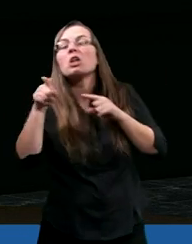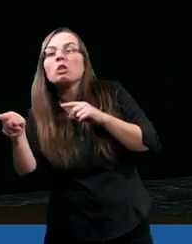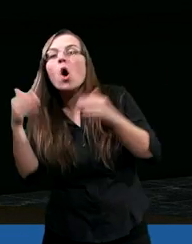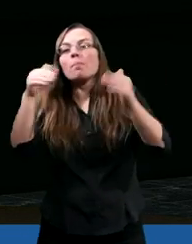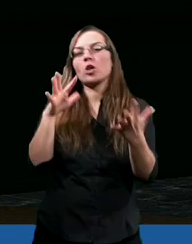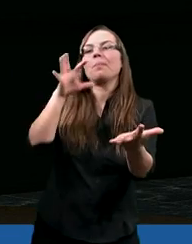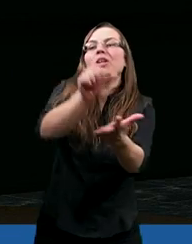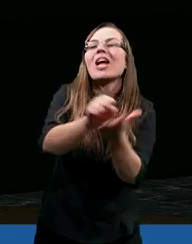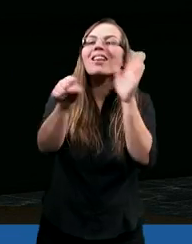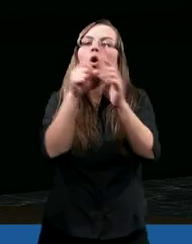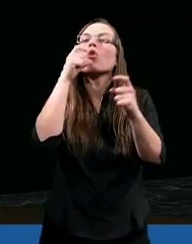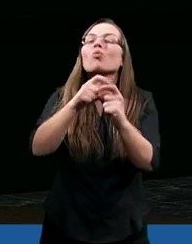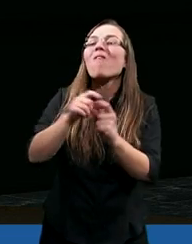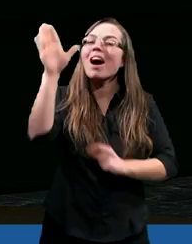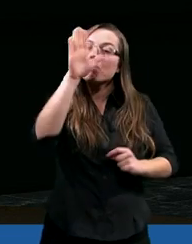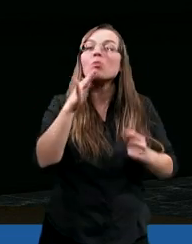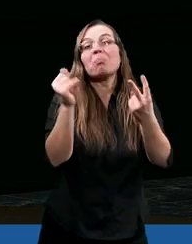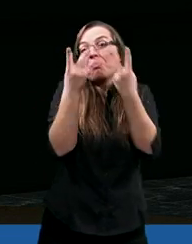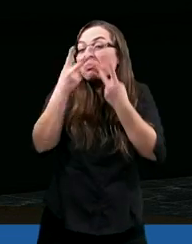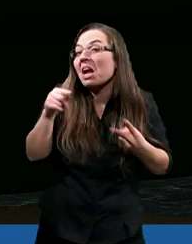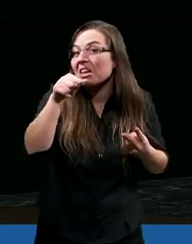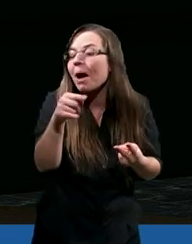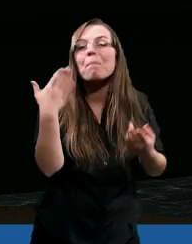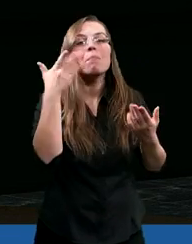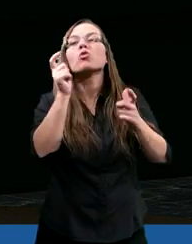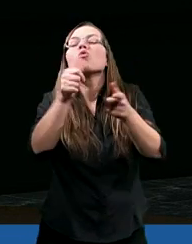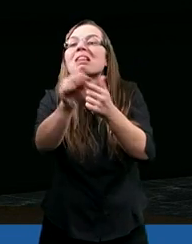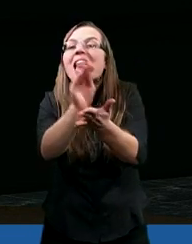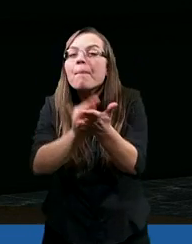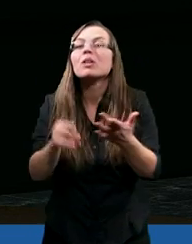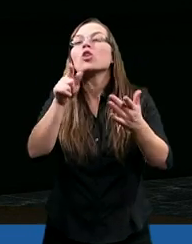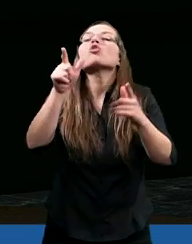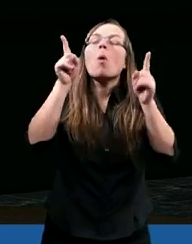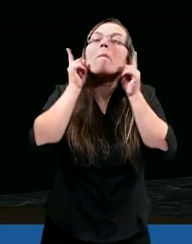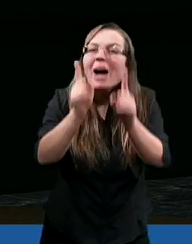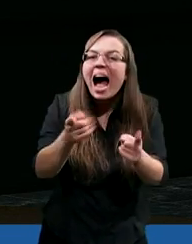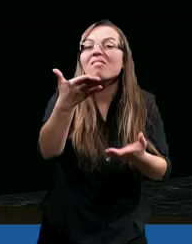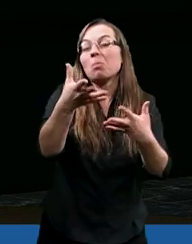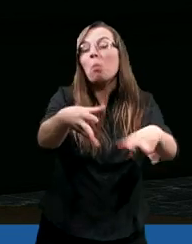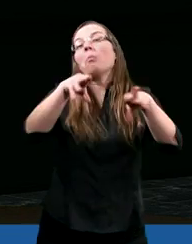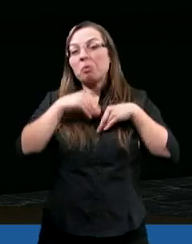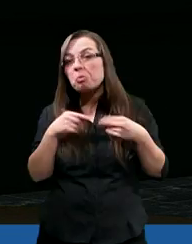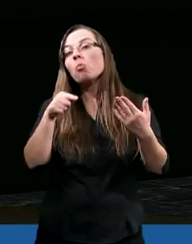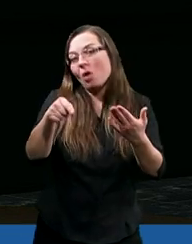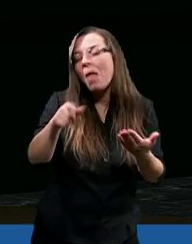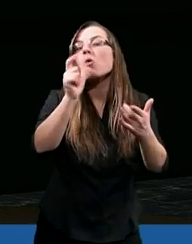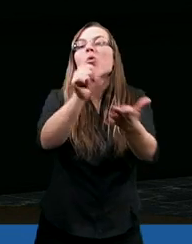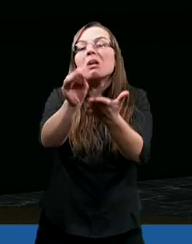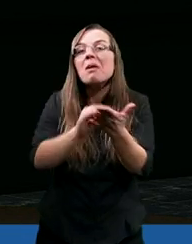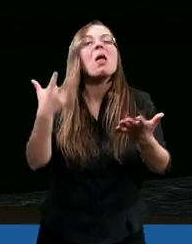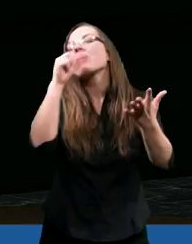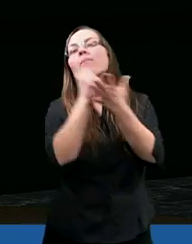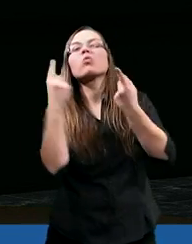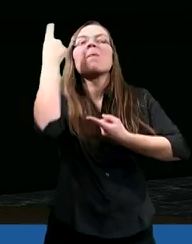sięgać do Słowa Bożego, przeczytamy, tak jest napisane, to jest prawda, przyjmuję to i nie muszę